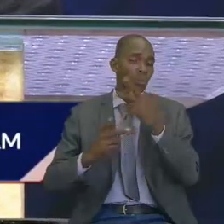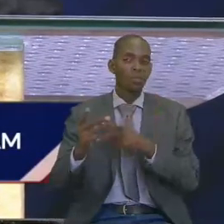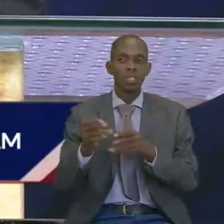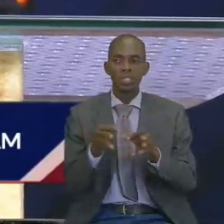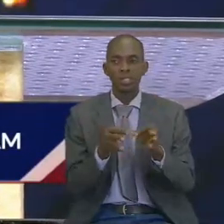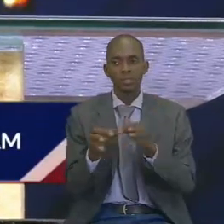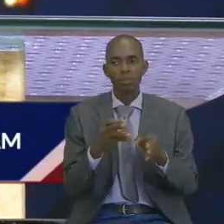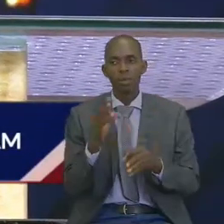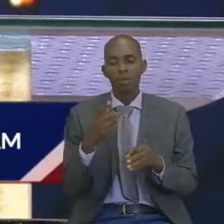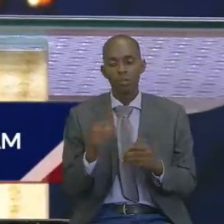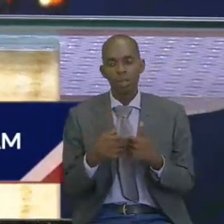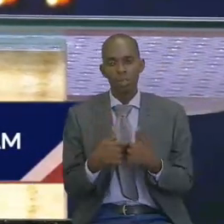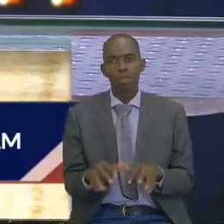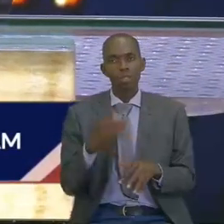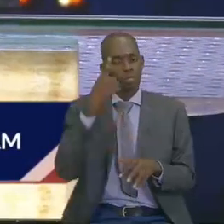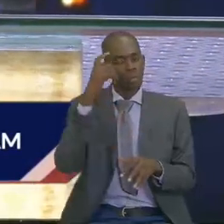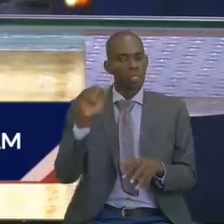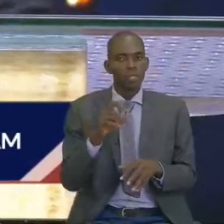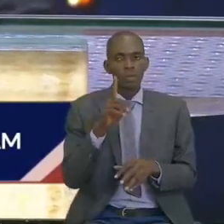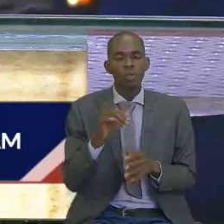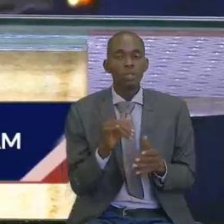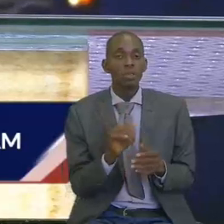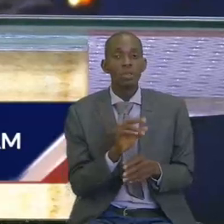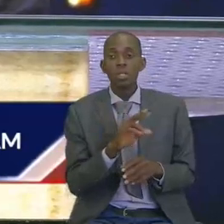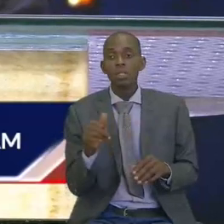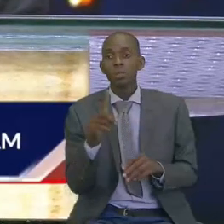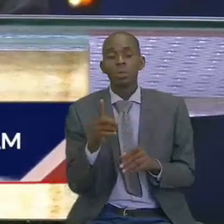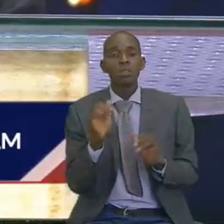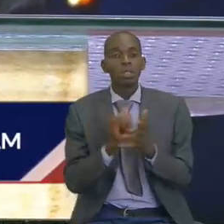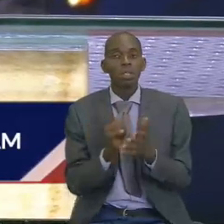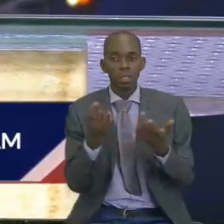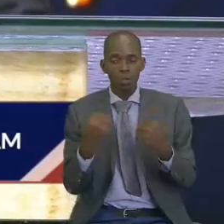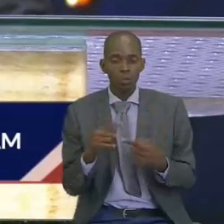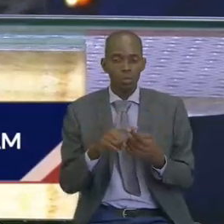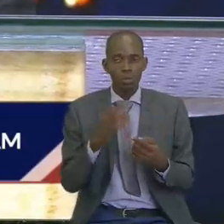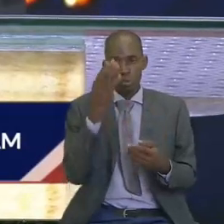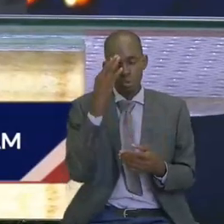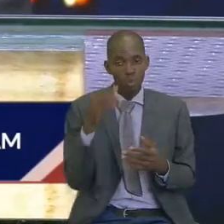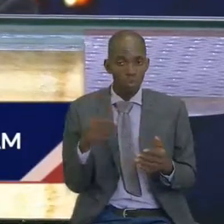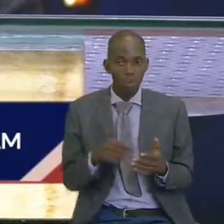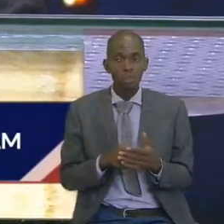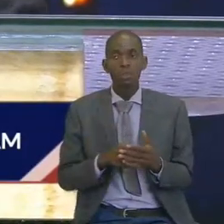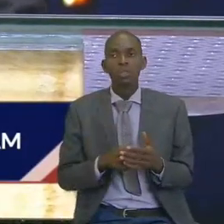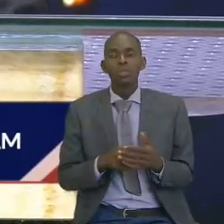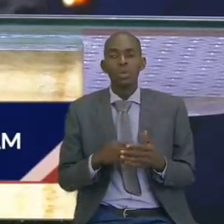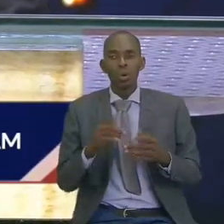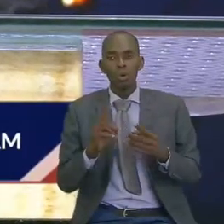La description du songe perdu. Ouais, et ce que les magiciens n'ont pas pu